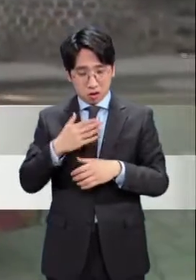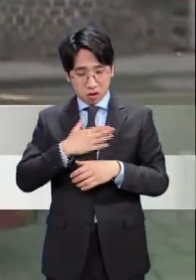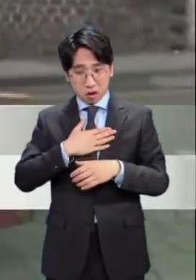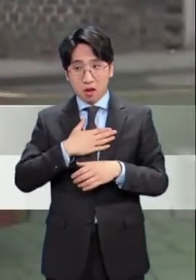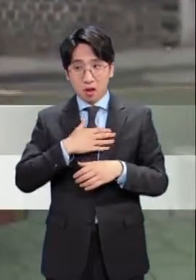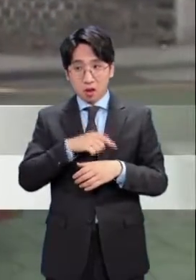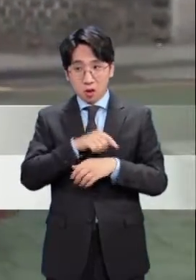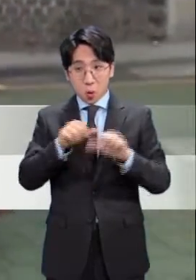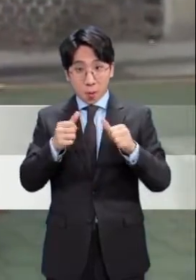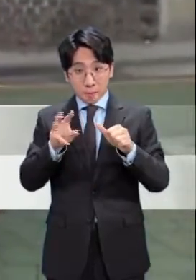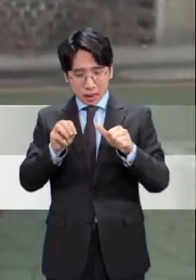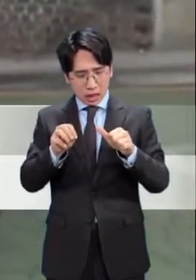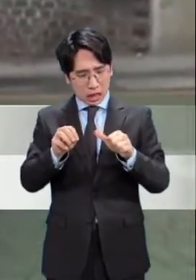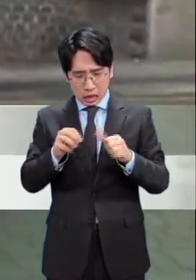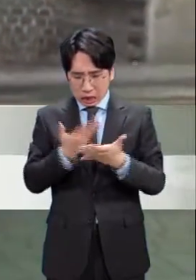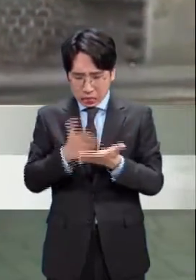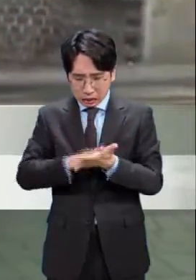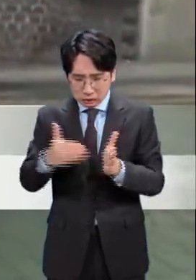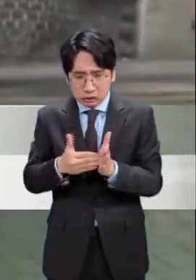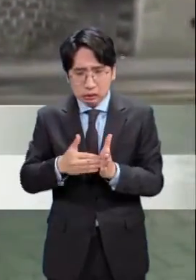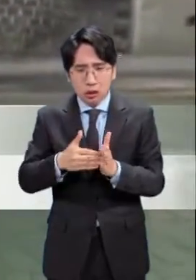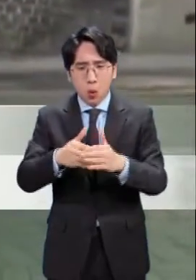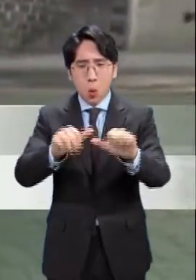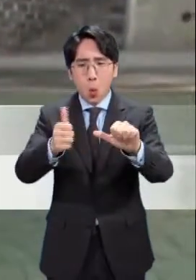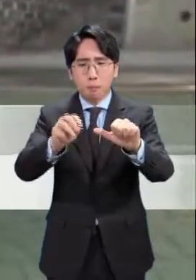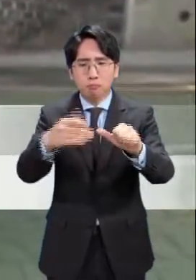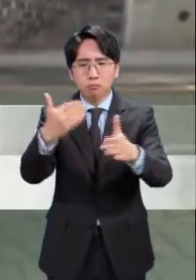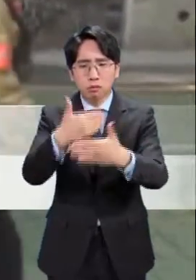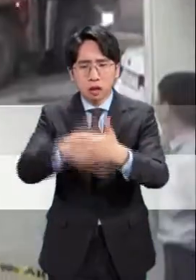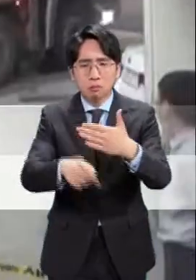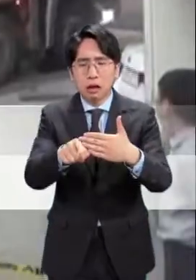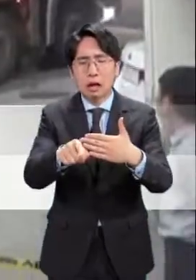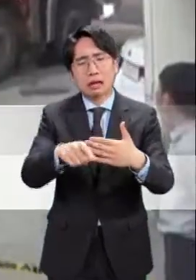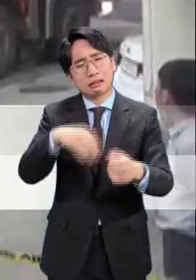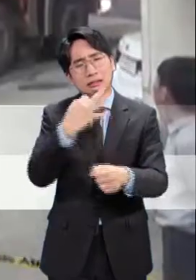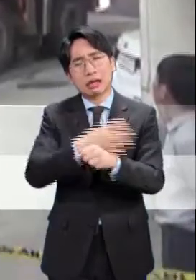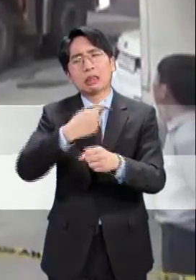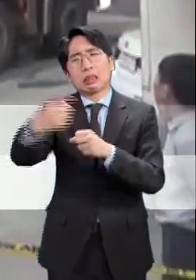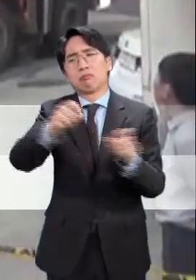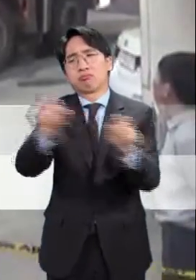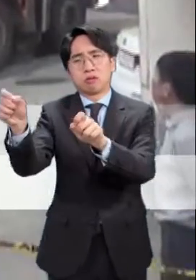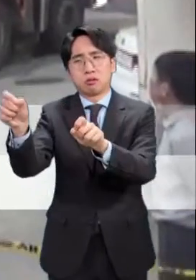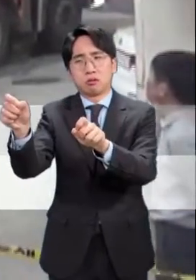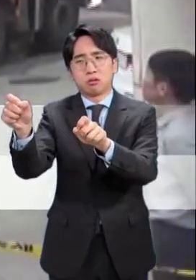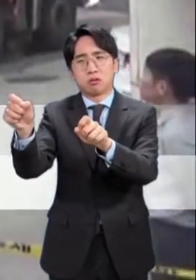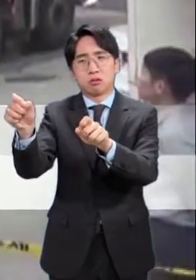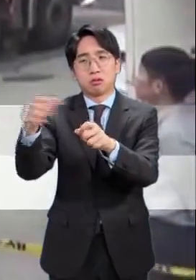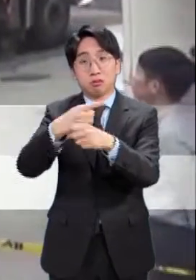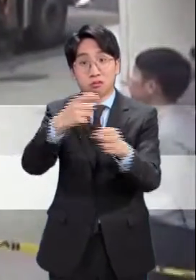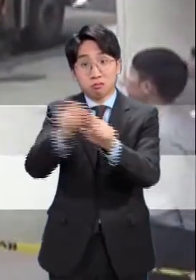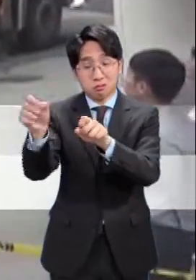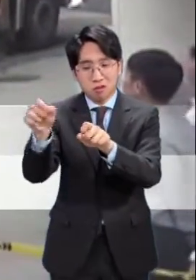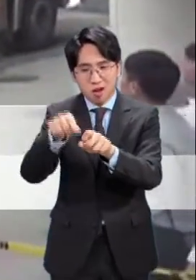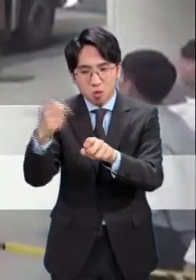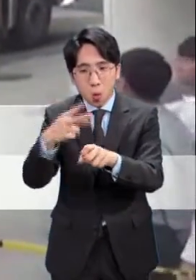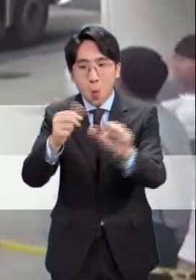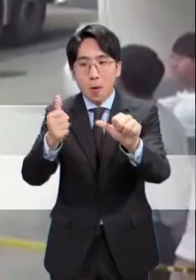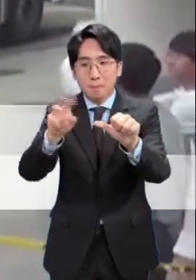이 500만 해야 되는데 또 대상은 1초등가 또 있기 때문에 거기서 또 500만 못하니까